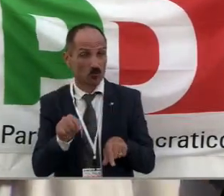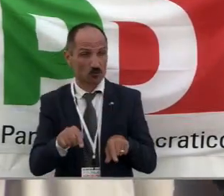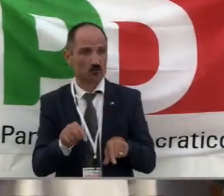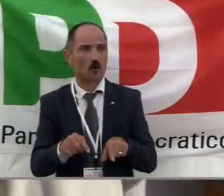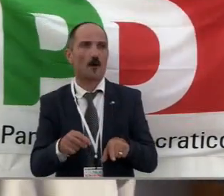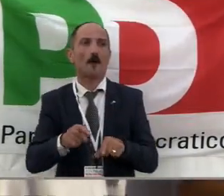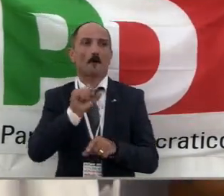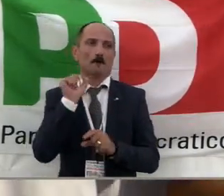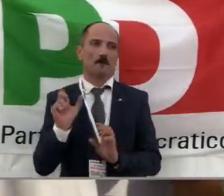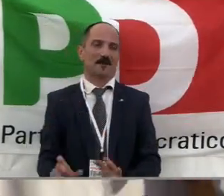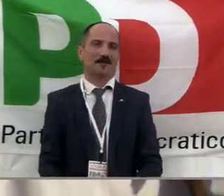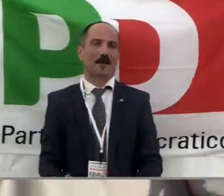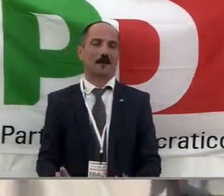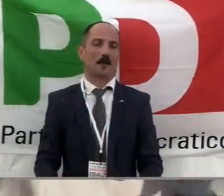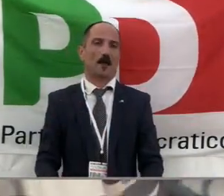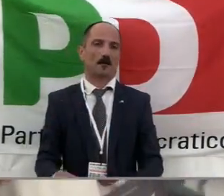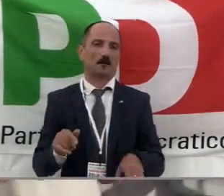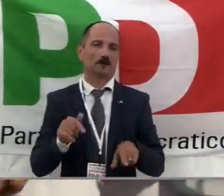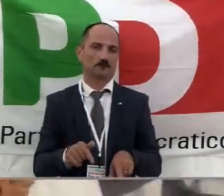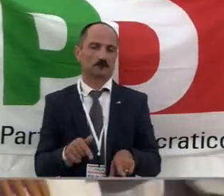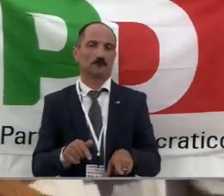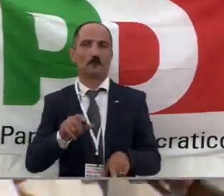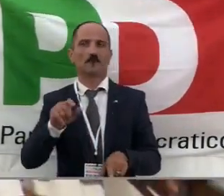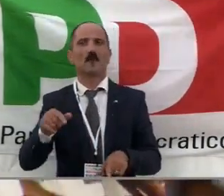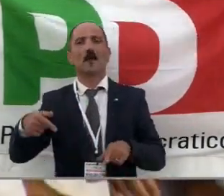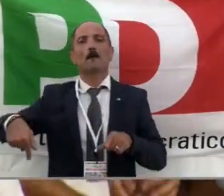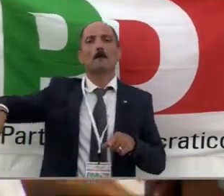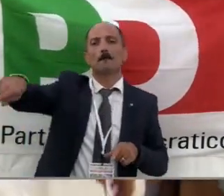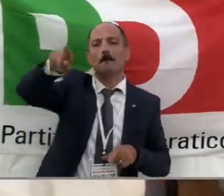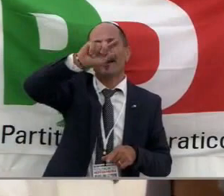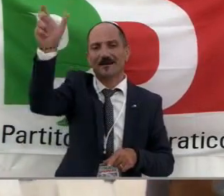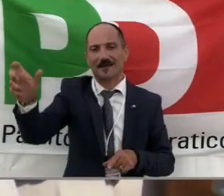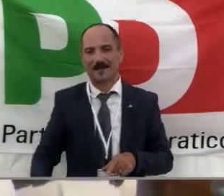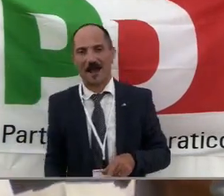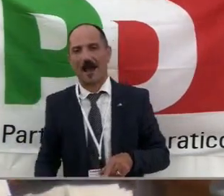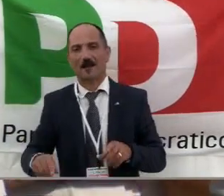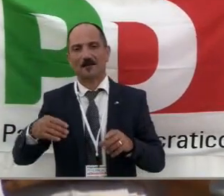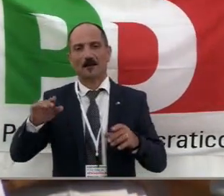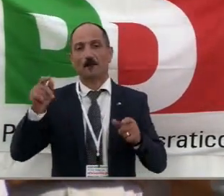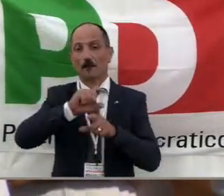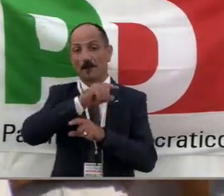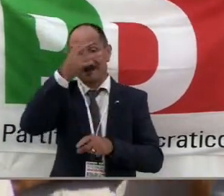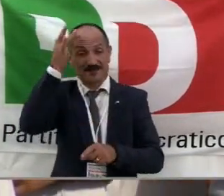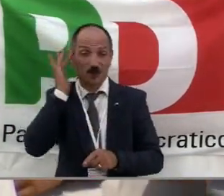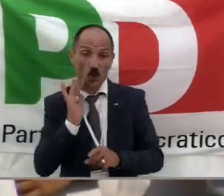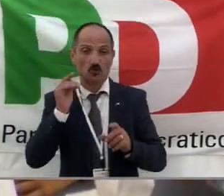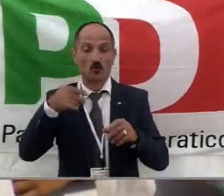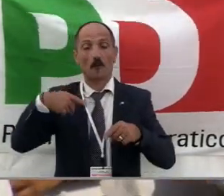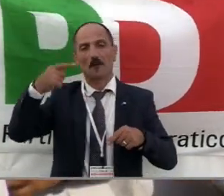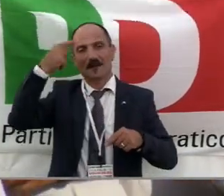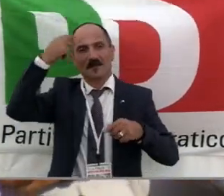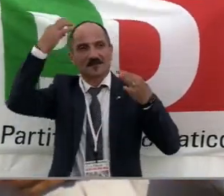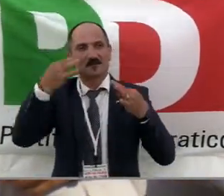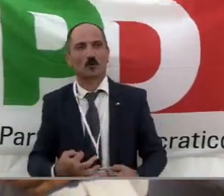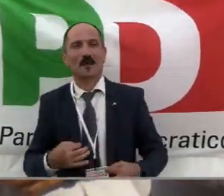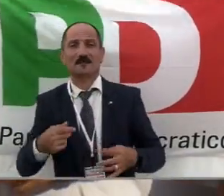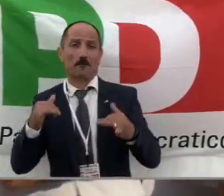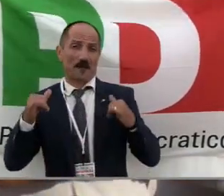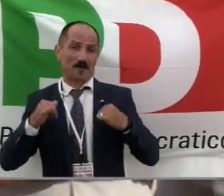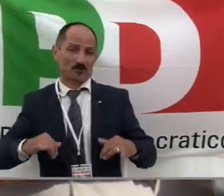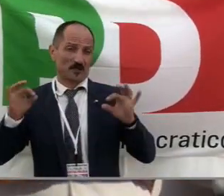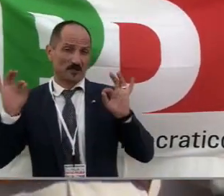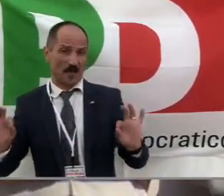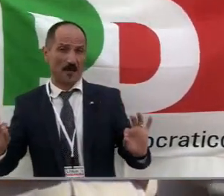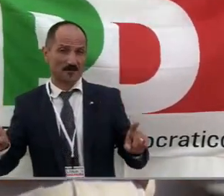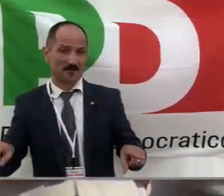rischioso per gli italiani, rischioso per la nostra idea di sicurezza, di cittadinanza. E